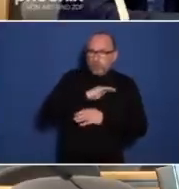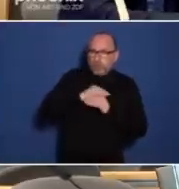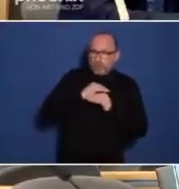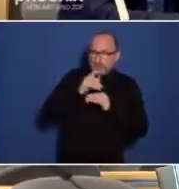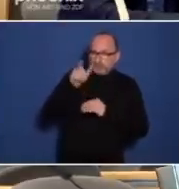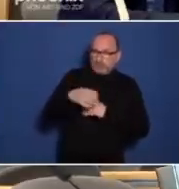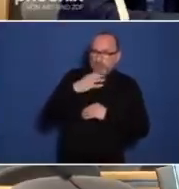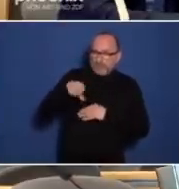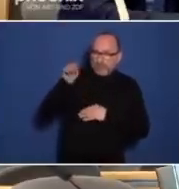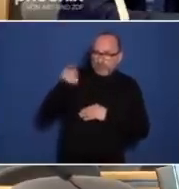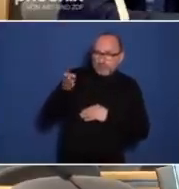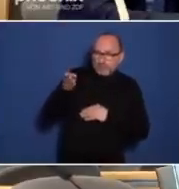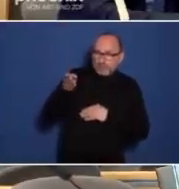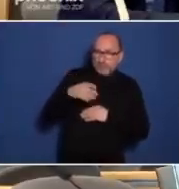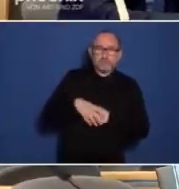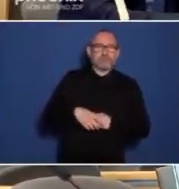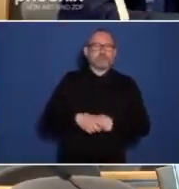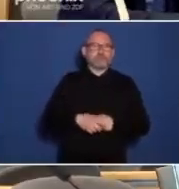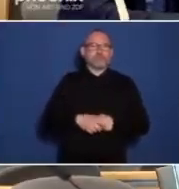Ja.